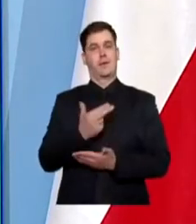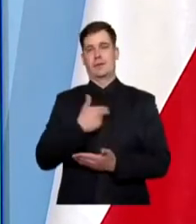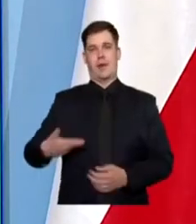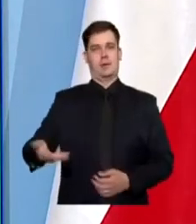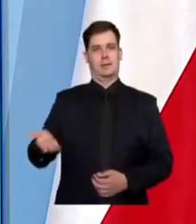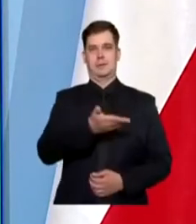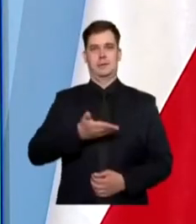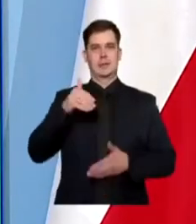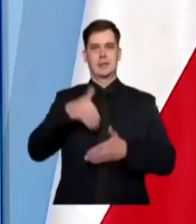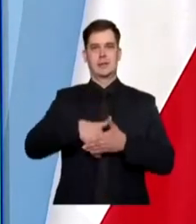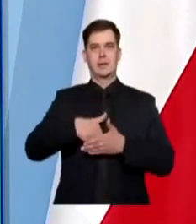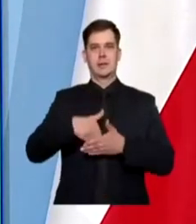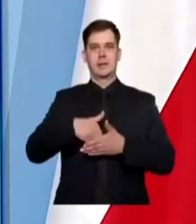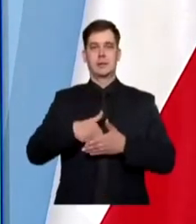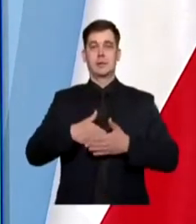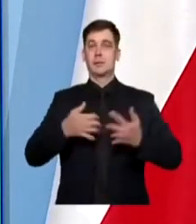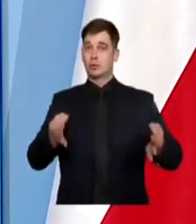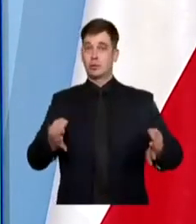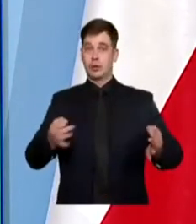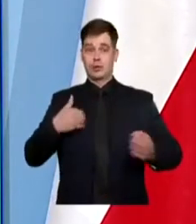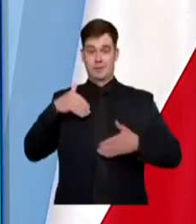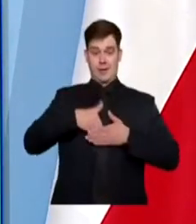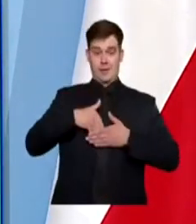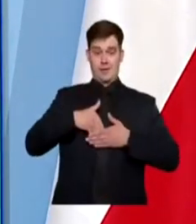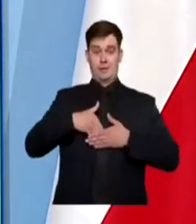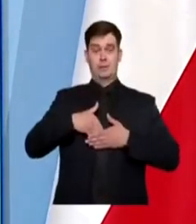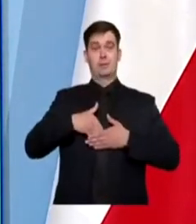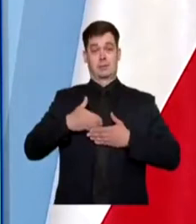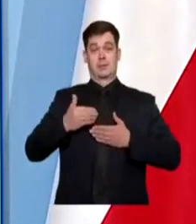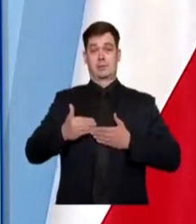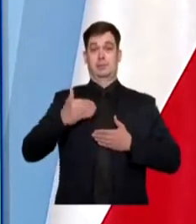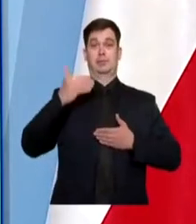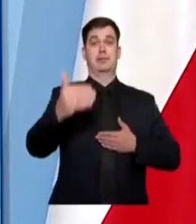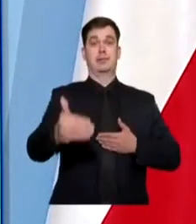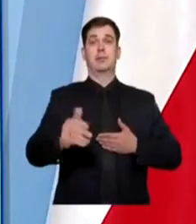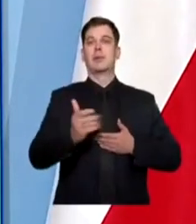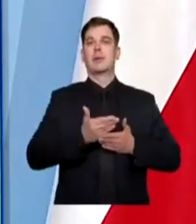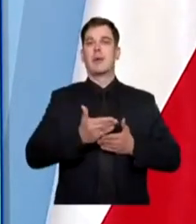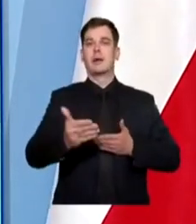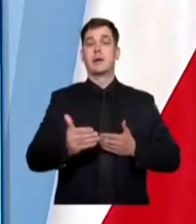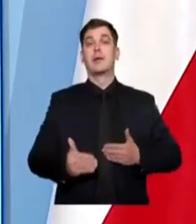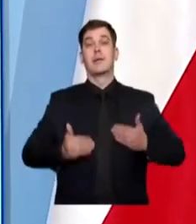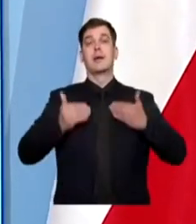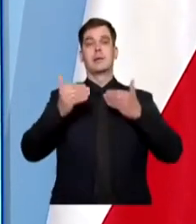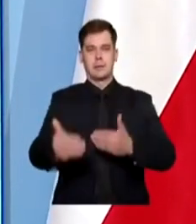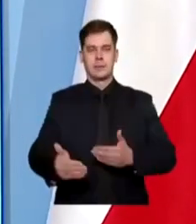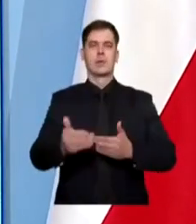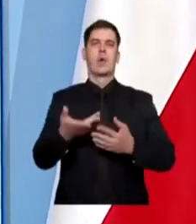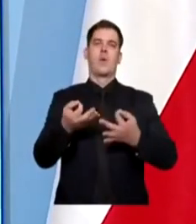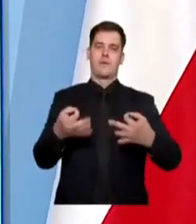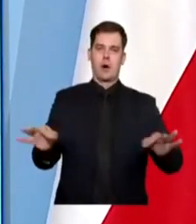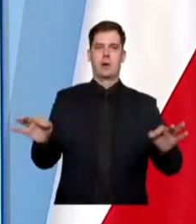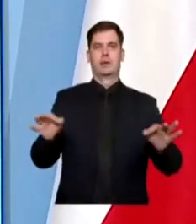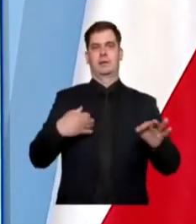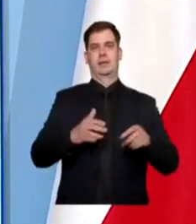dzisiaj. To nasze dzisiejsze zachowanie da nam szansę wprowadzić kolejne etapy,